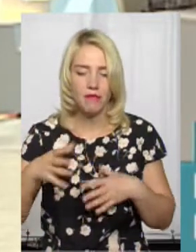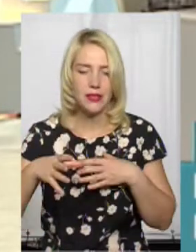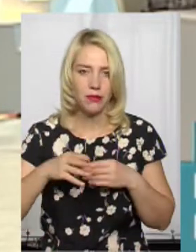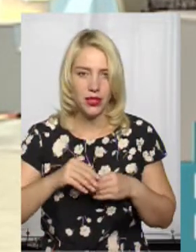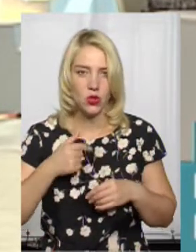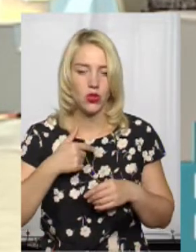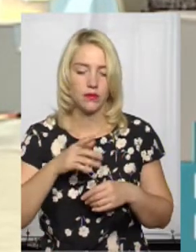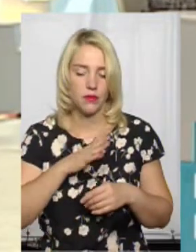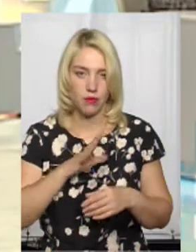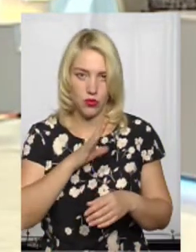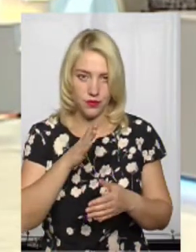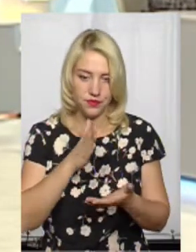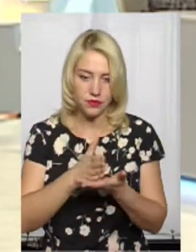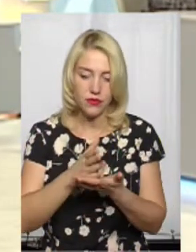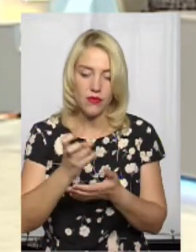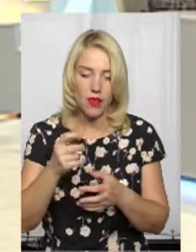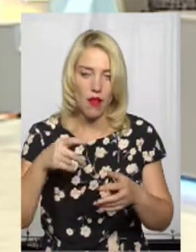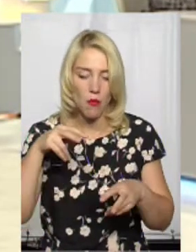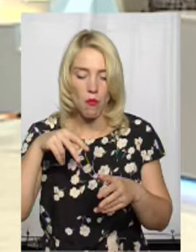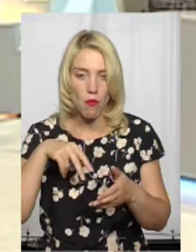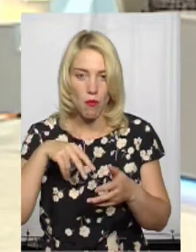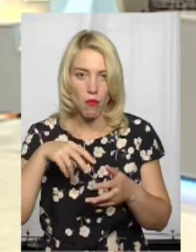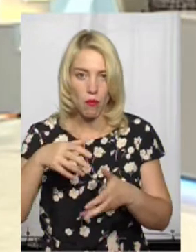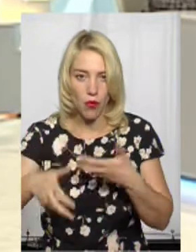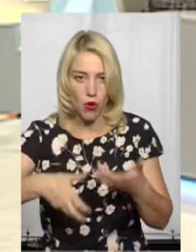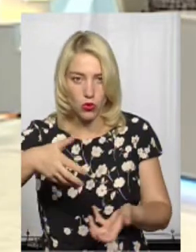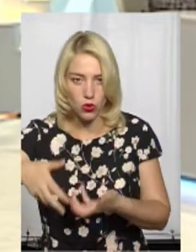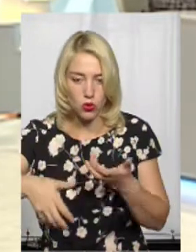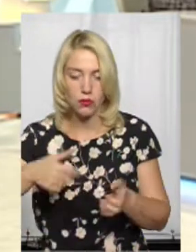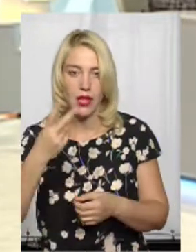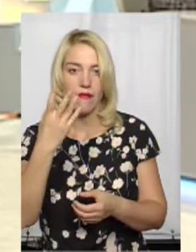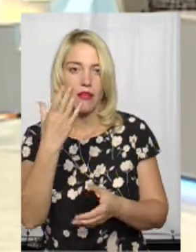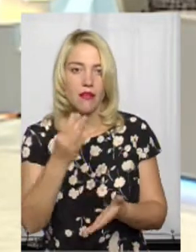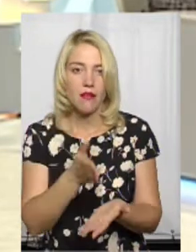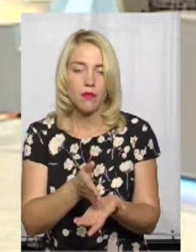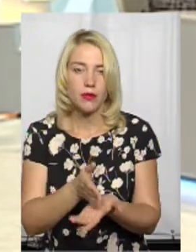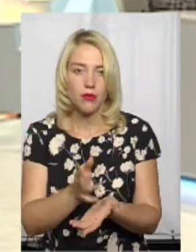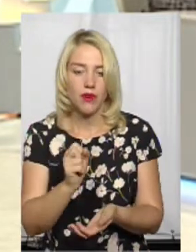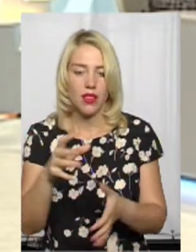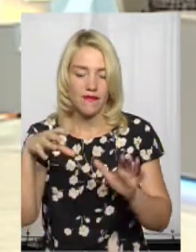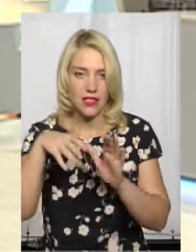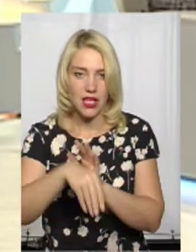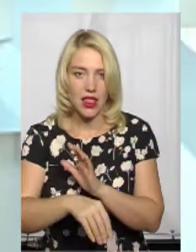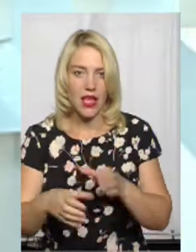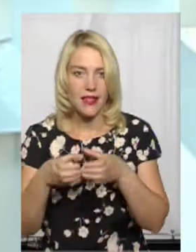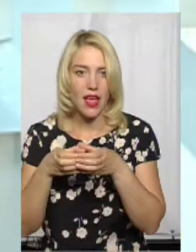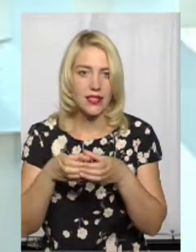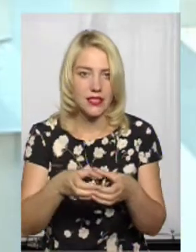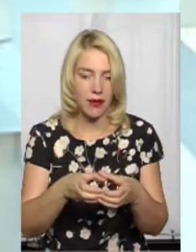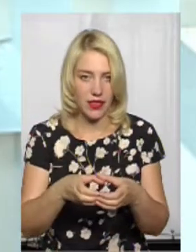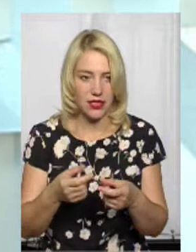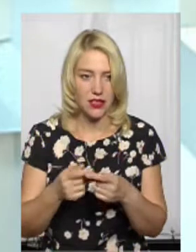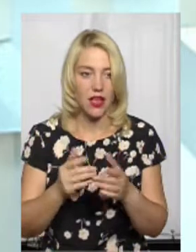довелося бути на проведенні розкопок. 2 дні ми були в складі експедиції. І відповідно, від самого